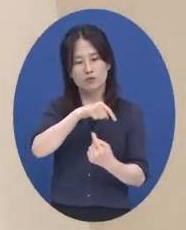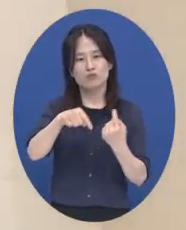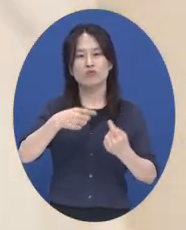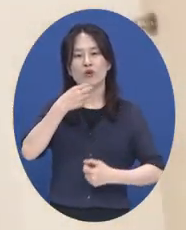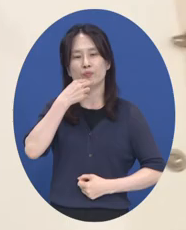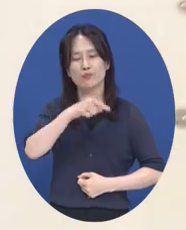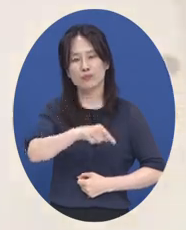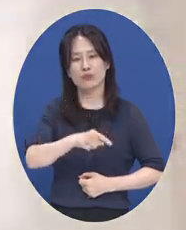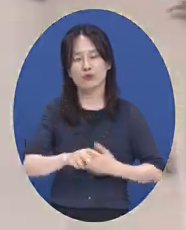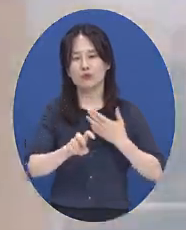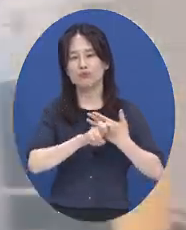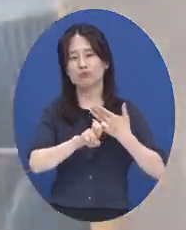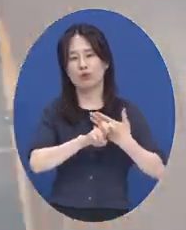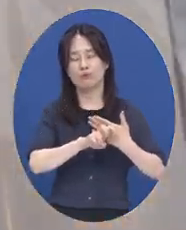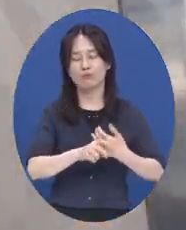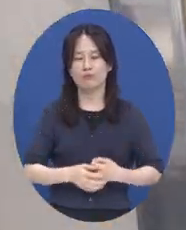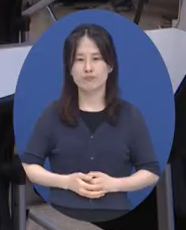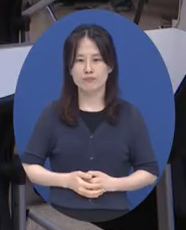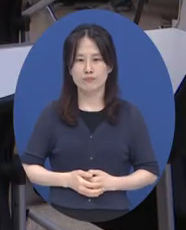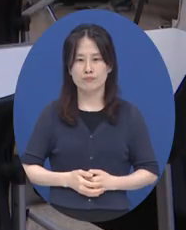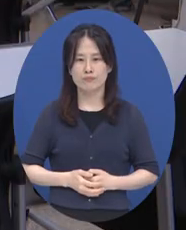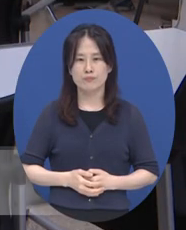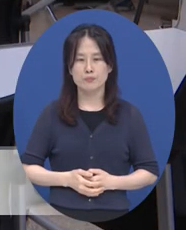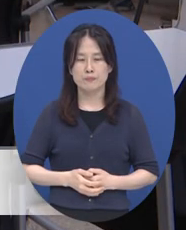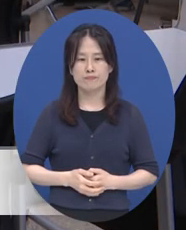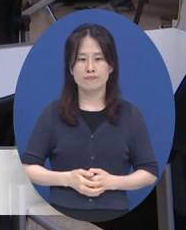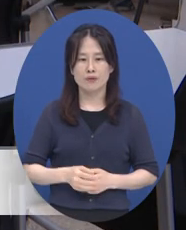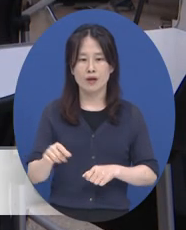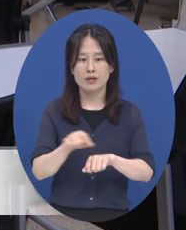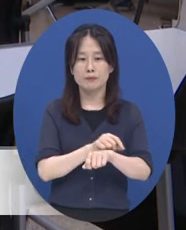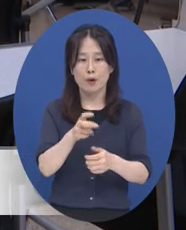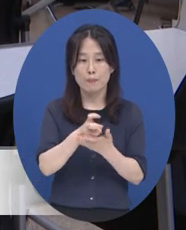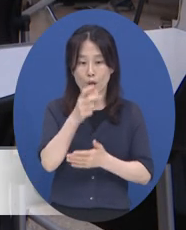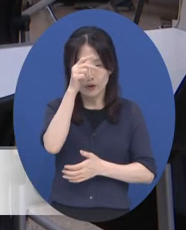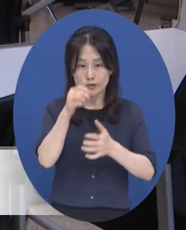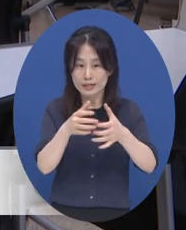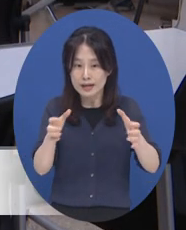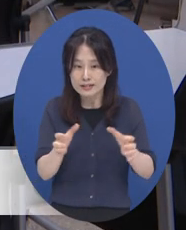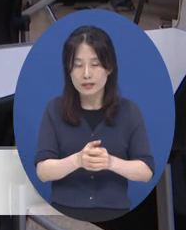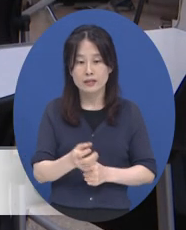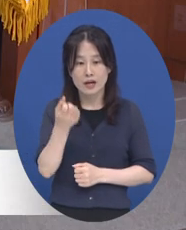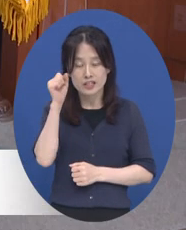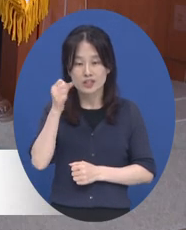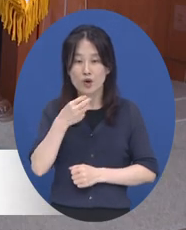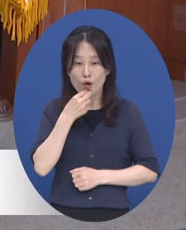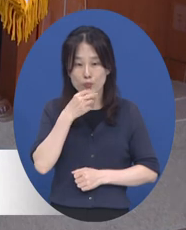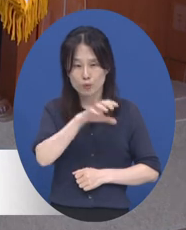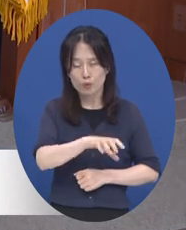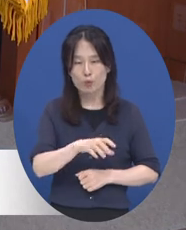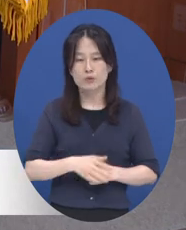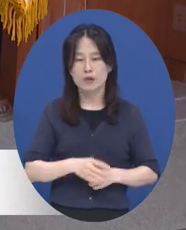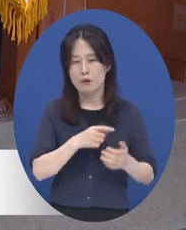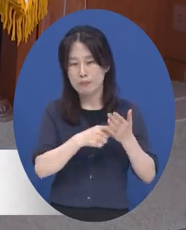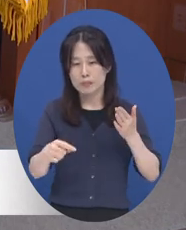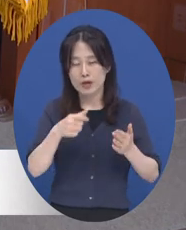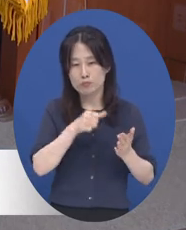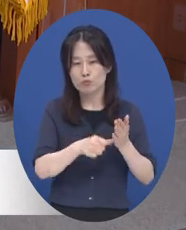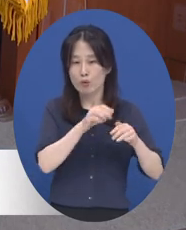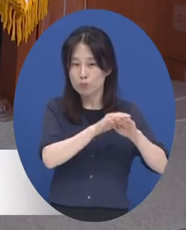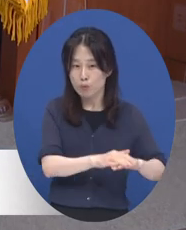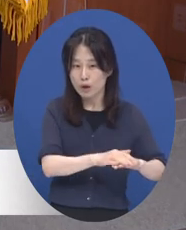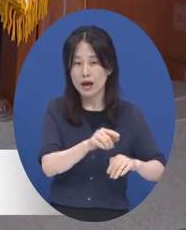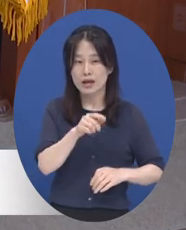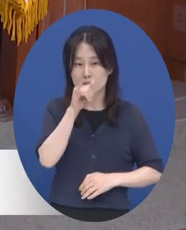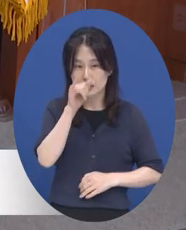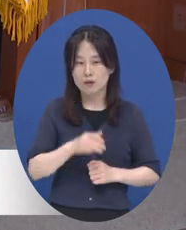역시 법을 위반한 겁니다. 경기도 특별사법 경찰단이 허가를 받지 않은 장소에 유해 화학물질을 보관하는